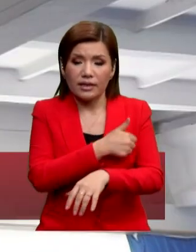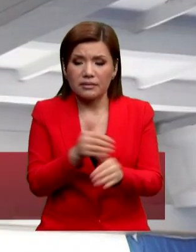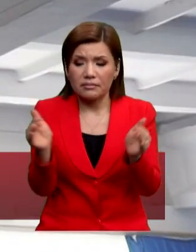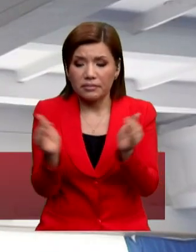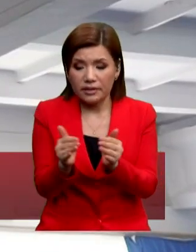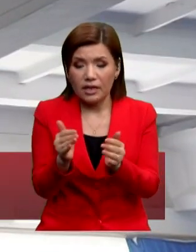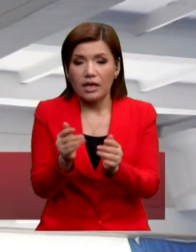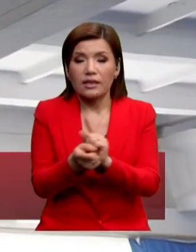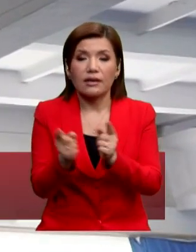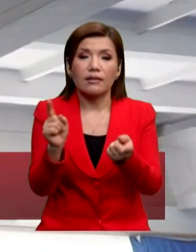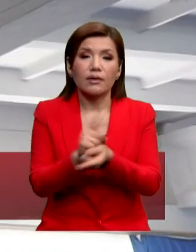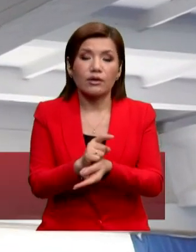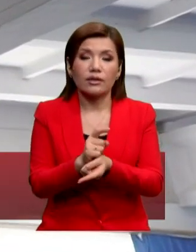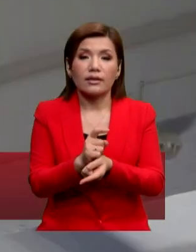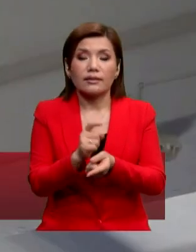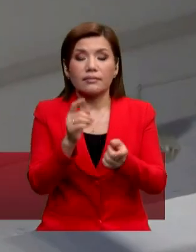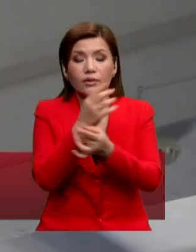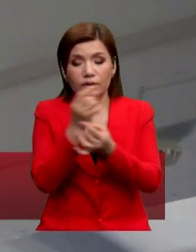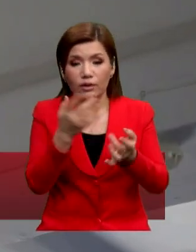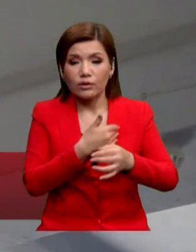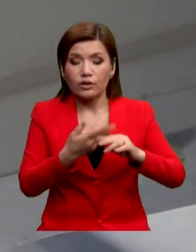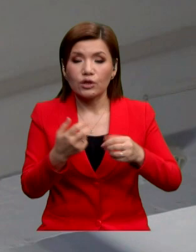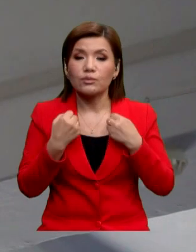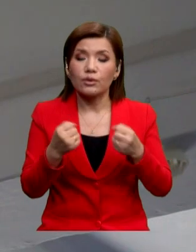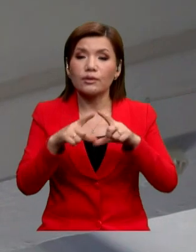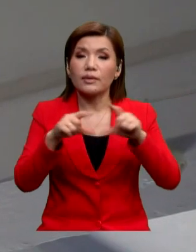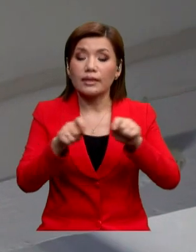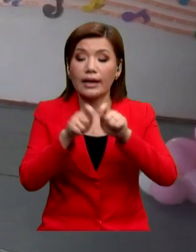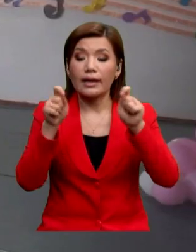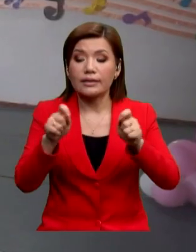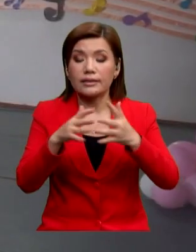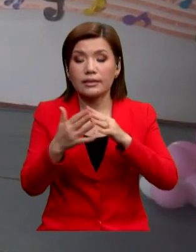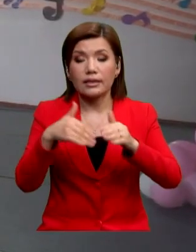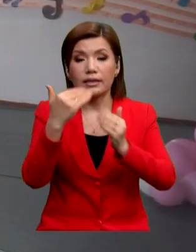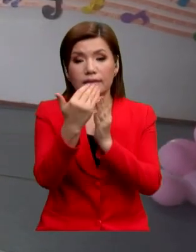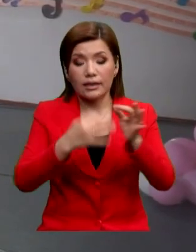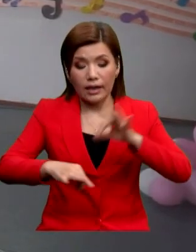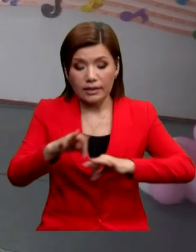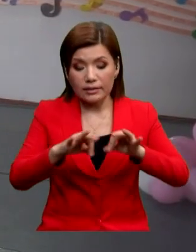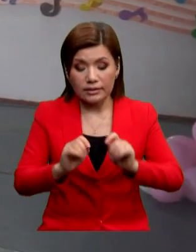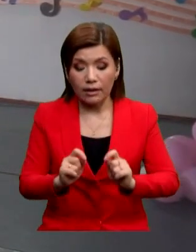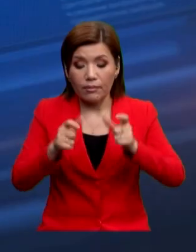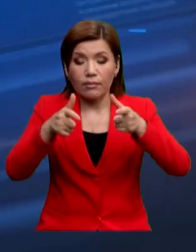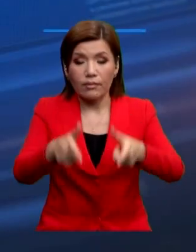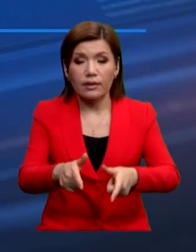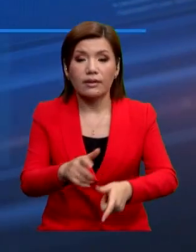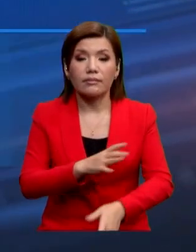өнер ошағын айналдырмақ. Ал көпшілік көп күткен спорт мектебін ашу ауданы дамыту картасына енді ғана енген.